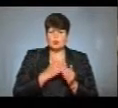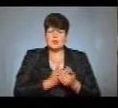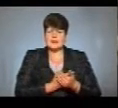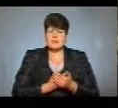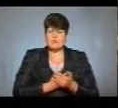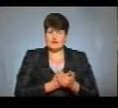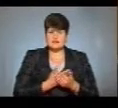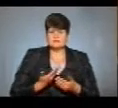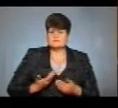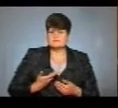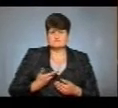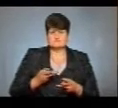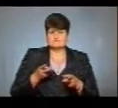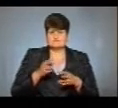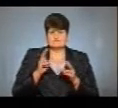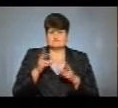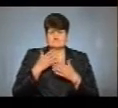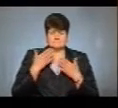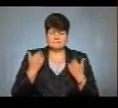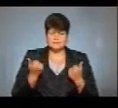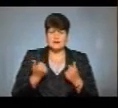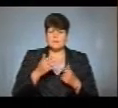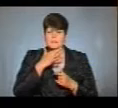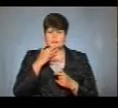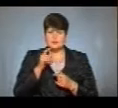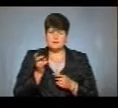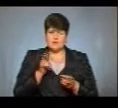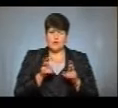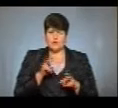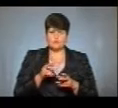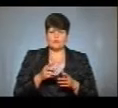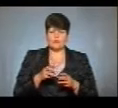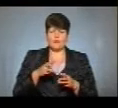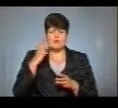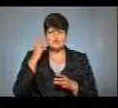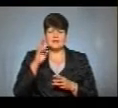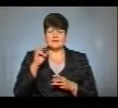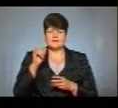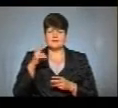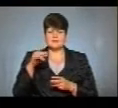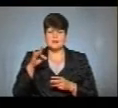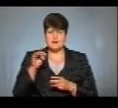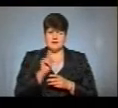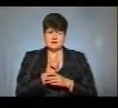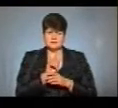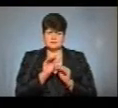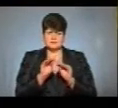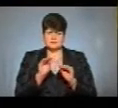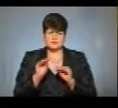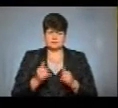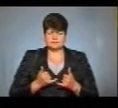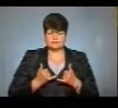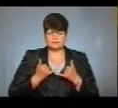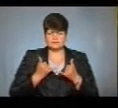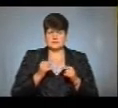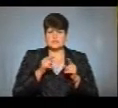немовлятами. Не вижив ніхто. У той же день у Києві десятки людей приходять до посольства Нідерландів із м'якими іграшками та лампадками, щоб віддати останню